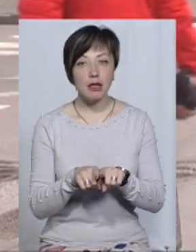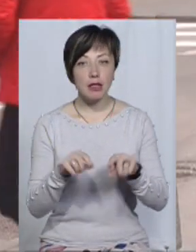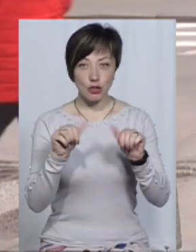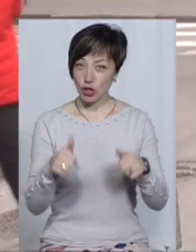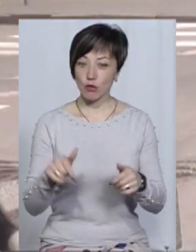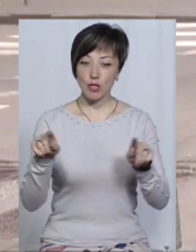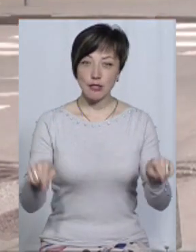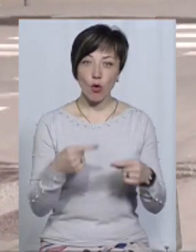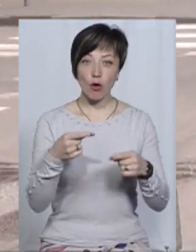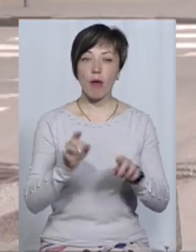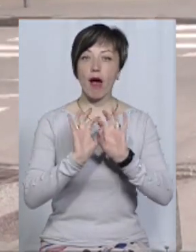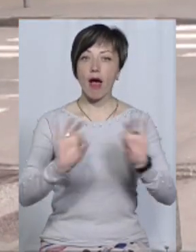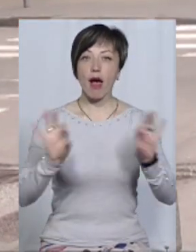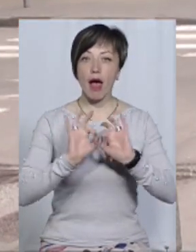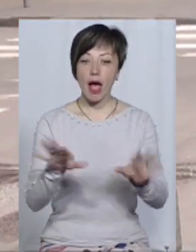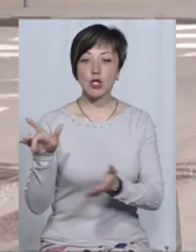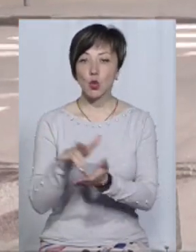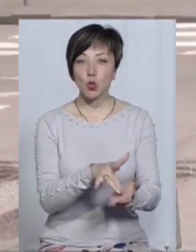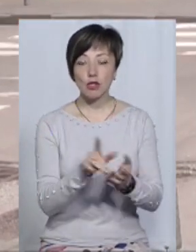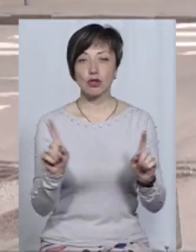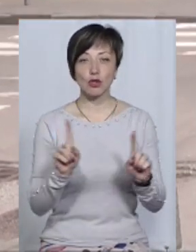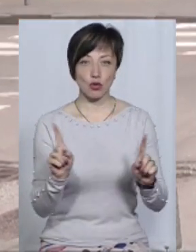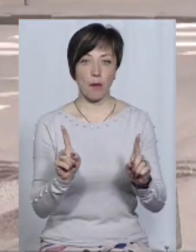створюємо екскурсії задля того, щоб